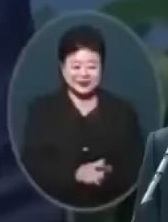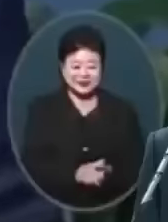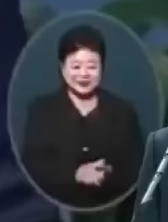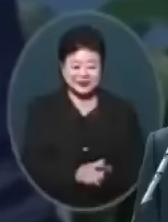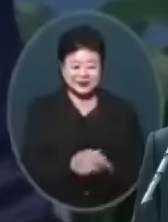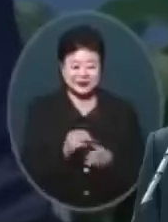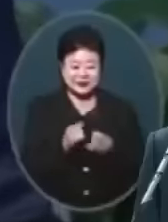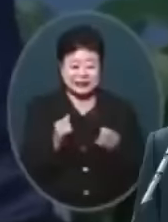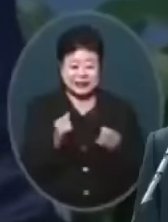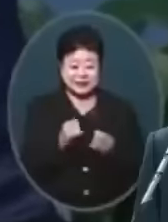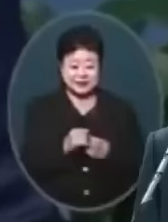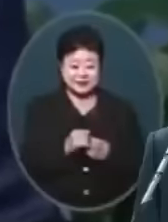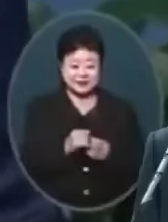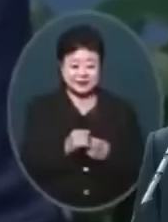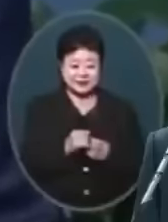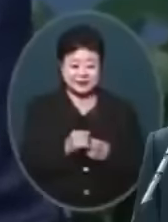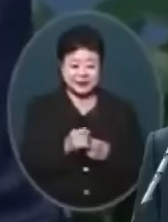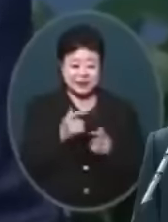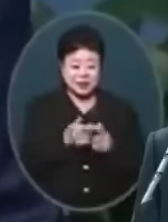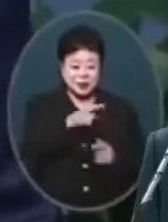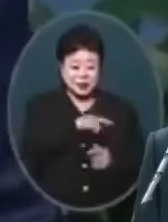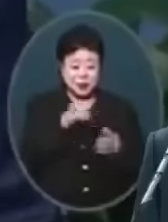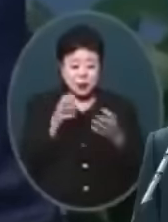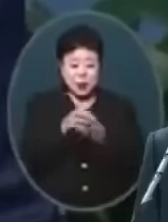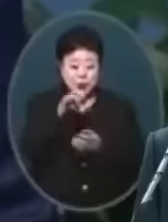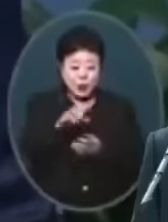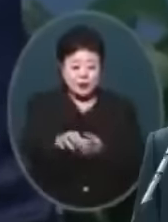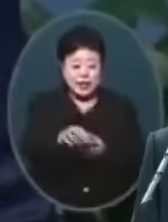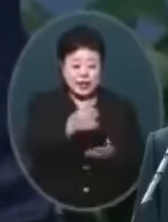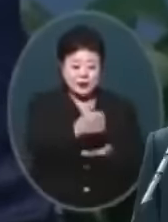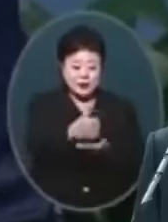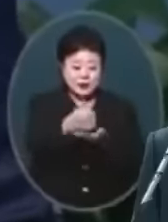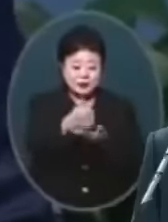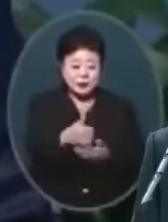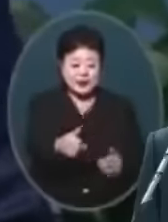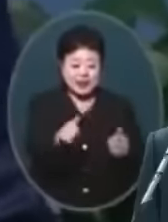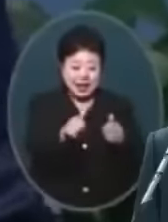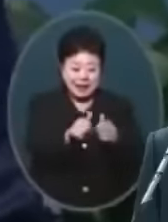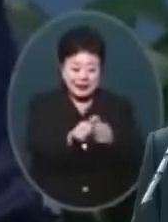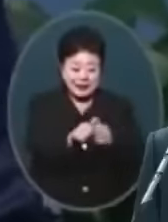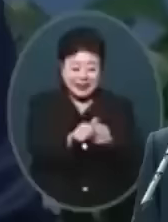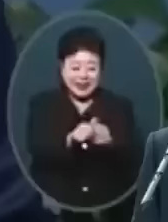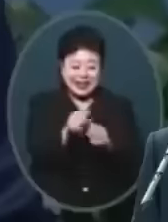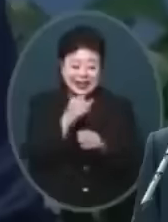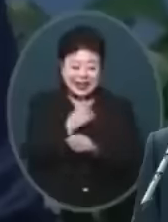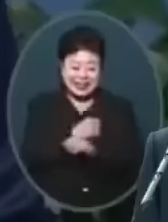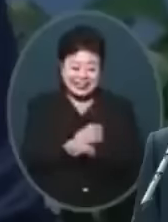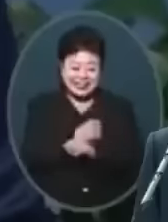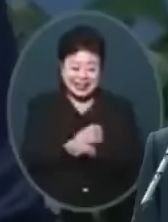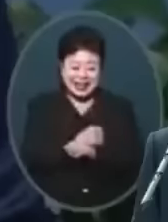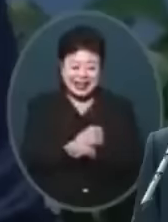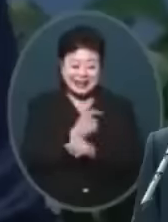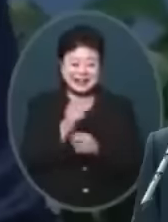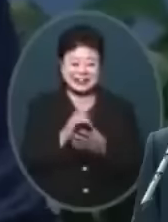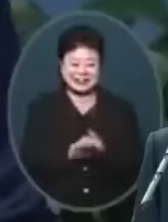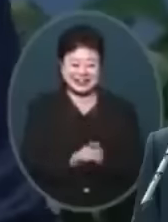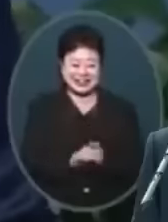너희 두세 사람이 내 이름으로 모인 곳은 나도 너희와 함께